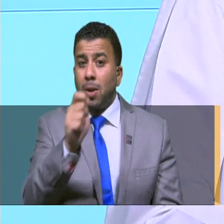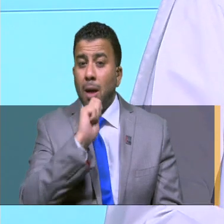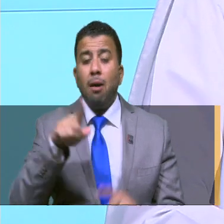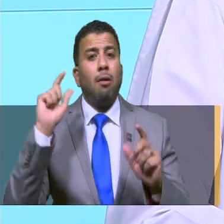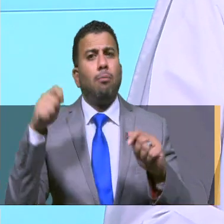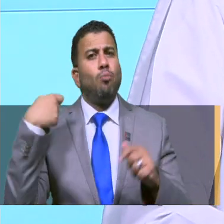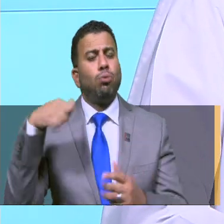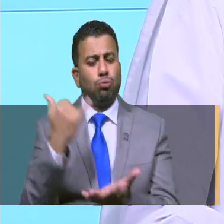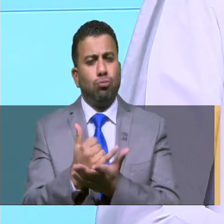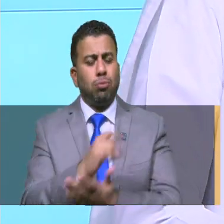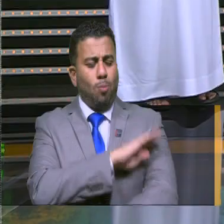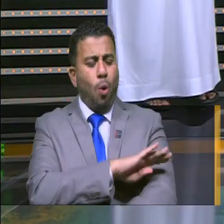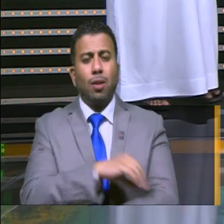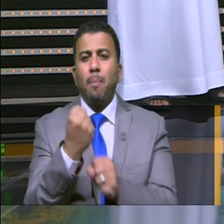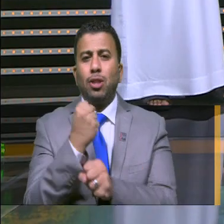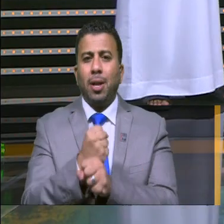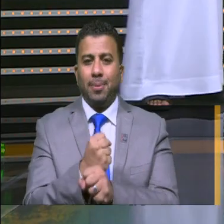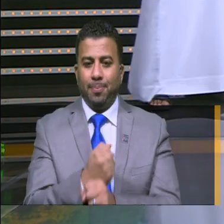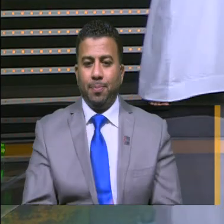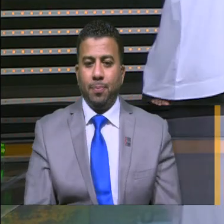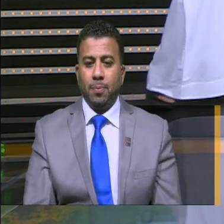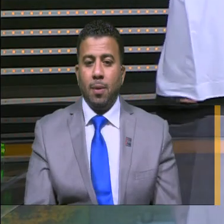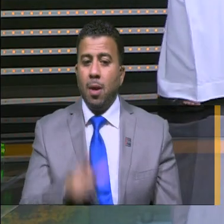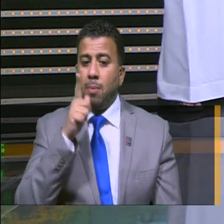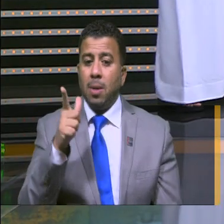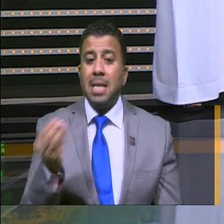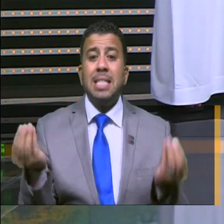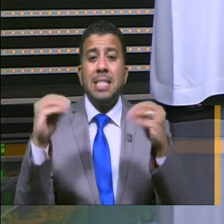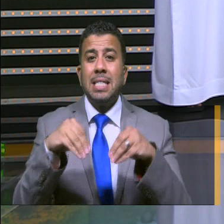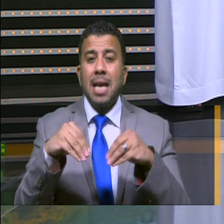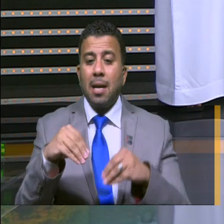دائرة الموارد البشرية في الشارقة. قيمة الزيادة